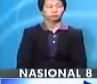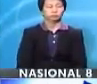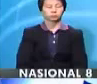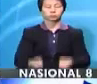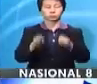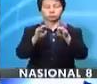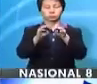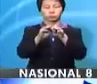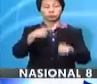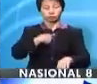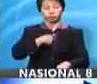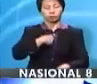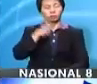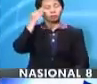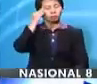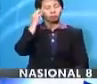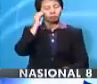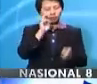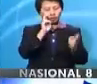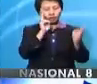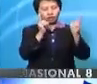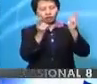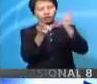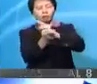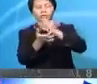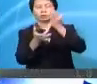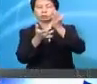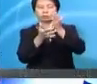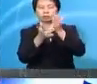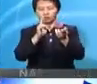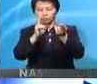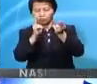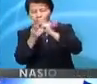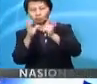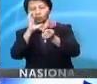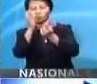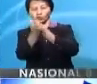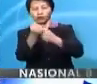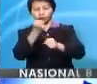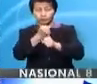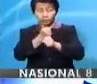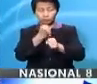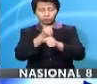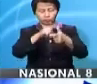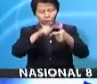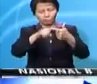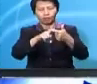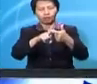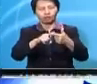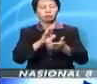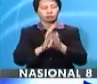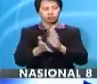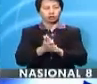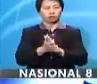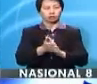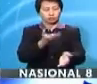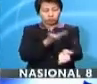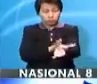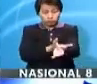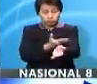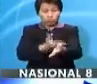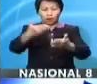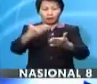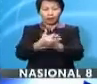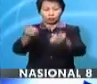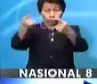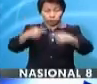Macam saya mengalami perubahan teknologi, perubahan budaya kerja. Begitu, jadi generasi yang